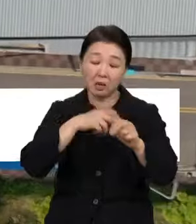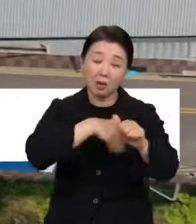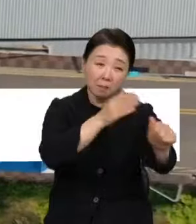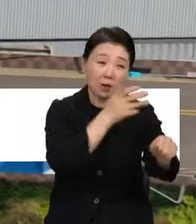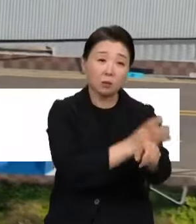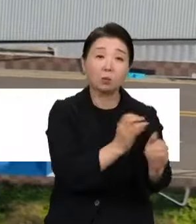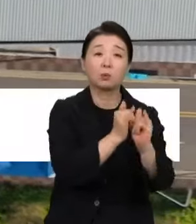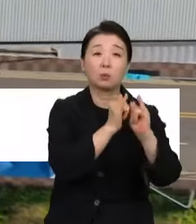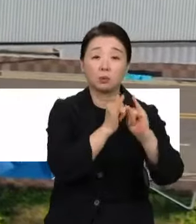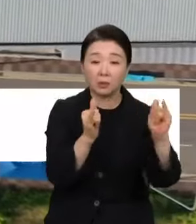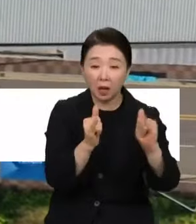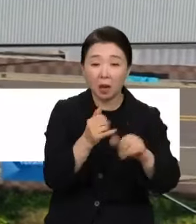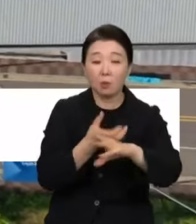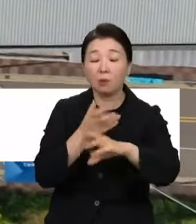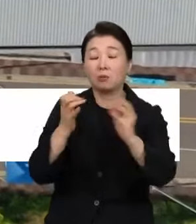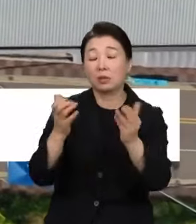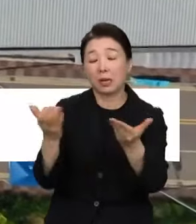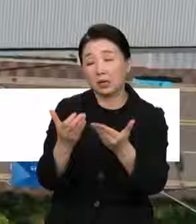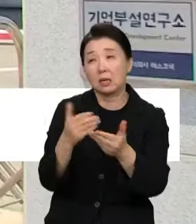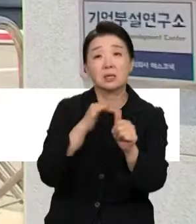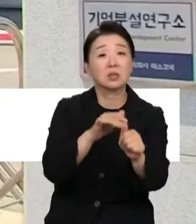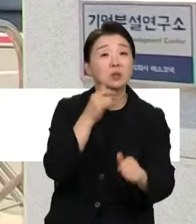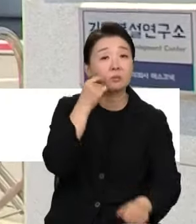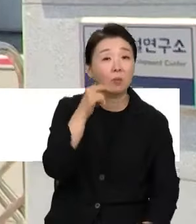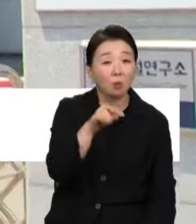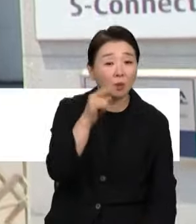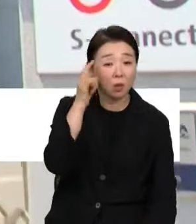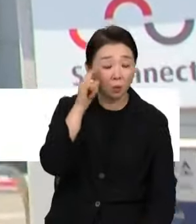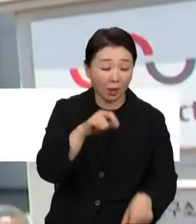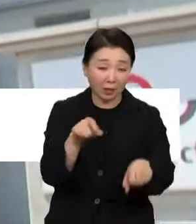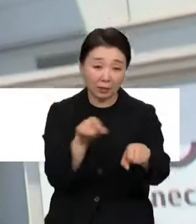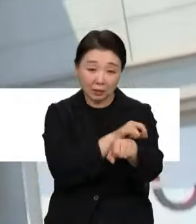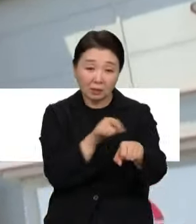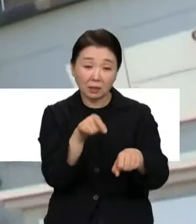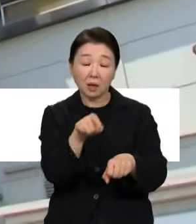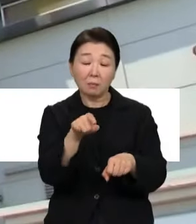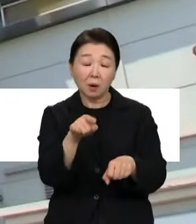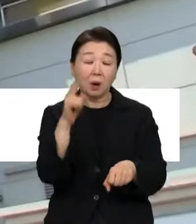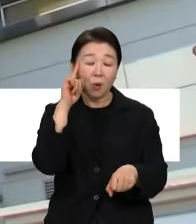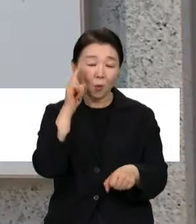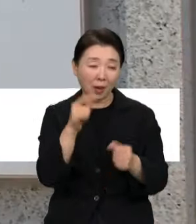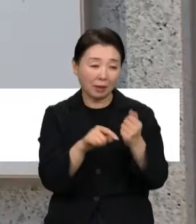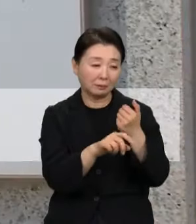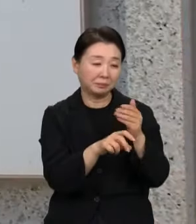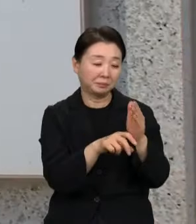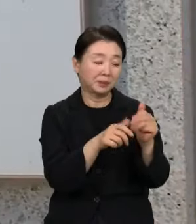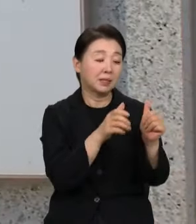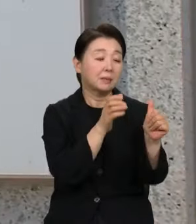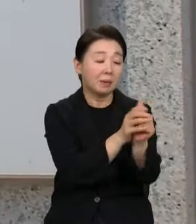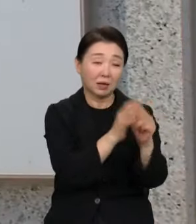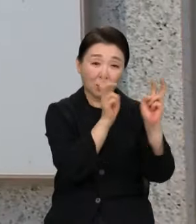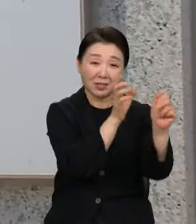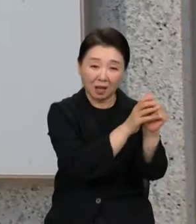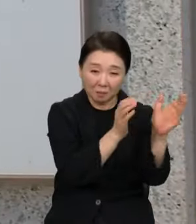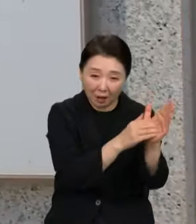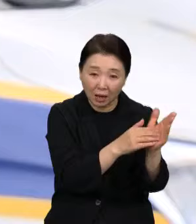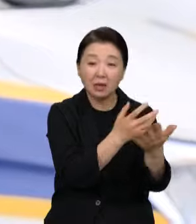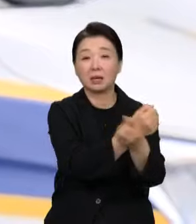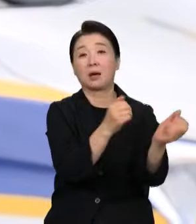시킬 수 없는 업종과 규모입니다. 다만 특정한 일 전체를 도급 계약으로 하청업체에 맡기는 건